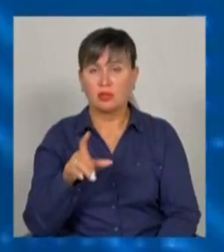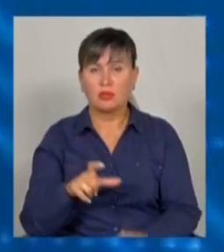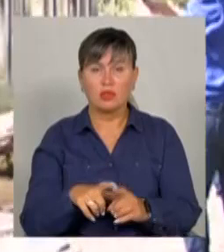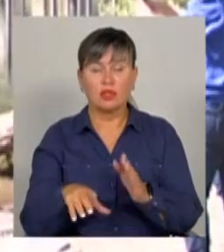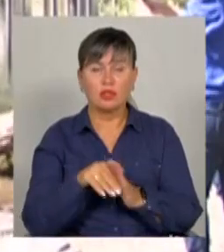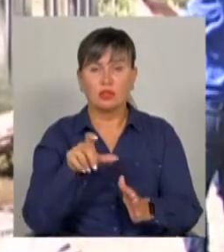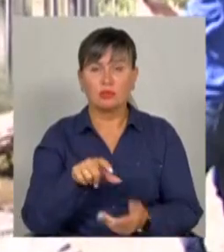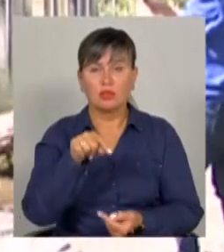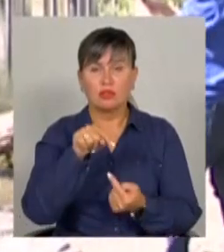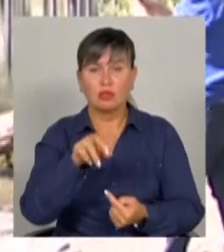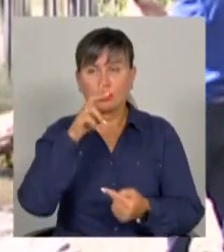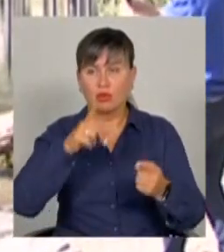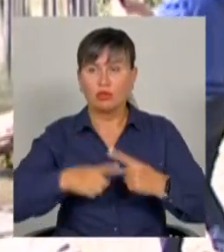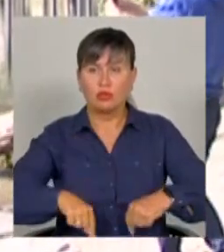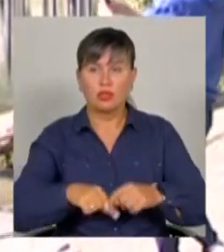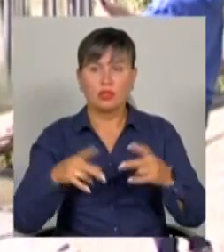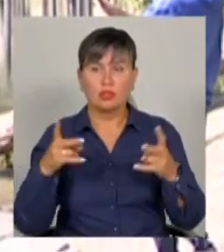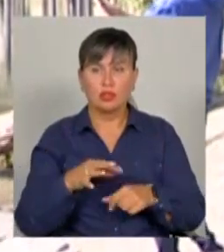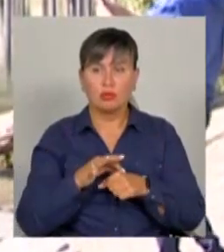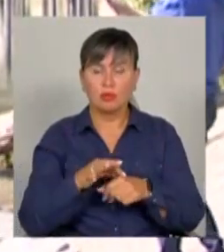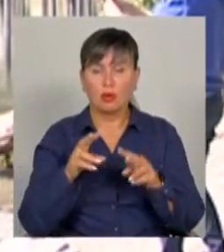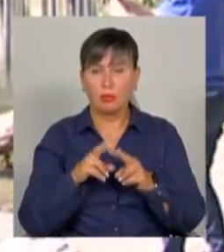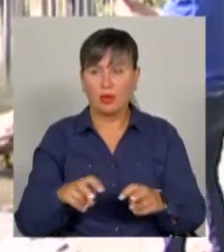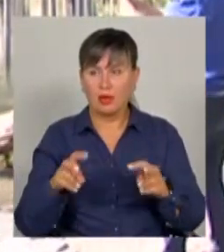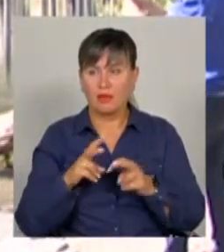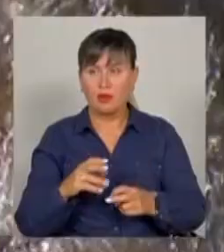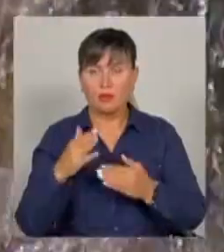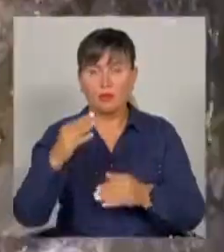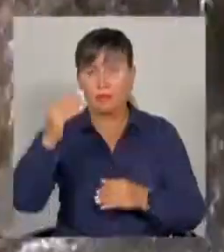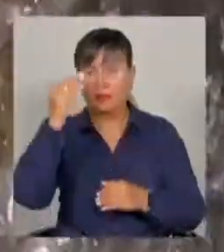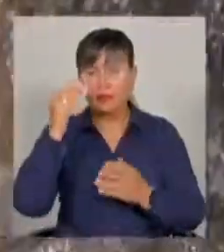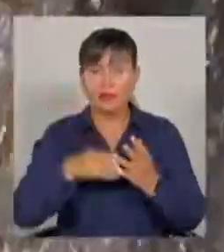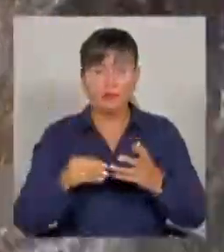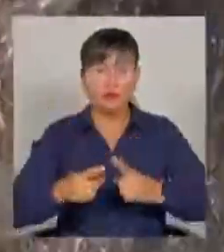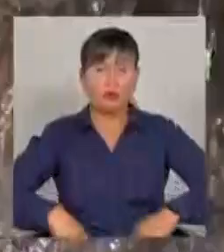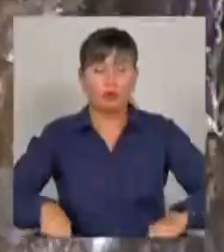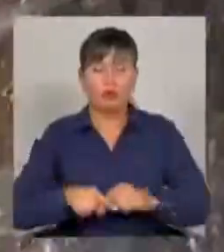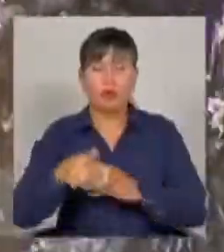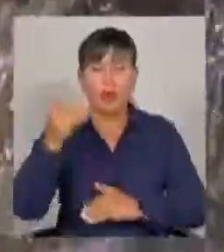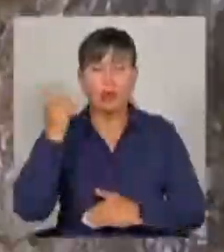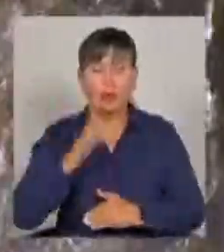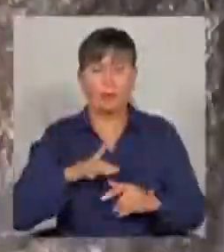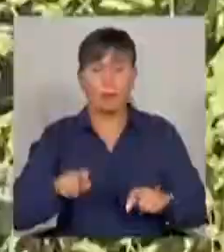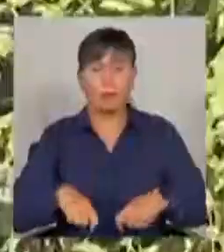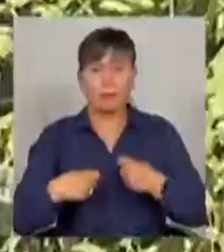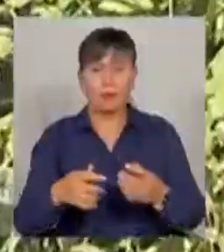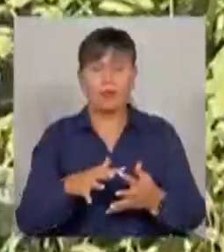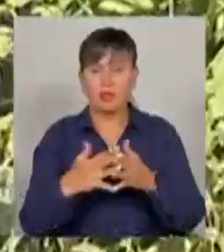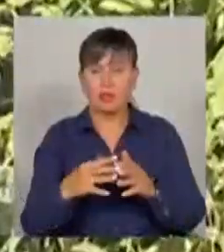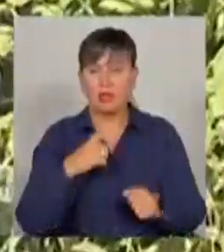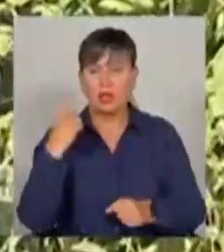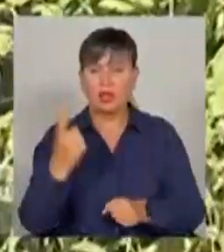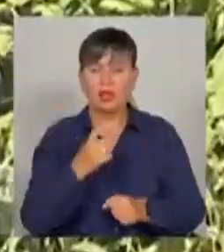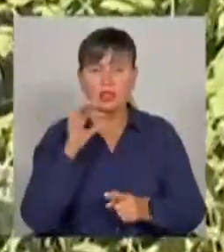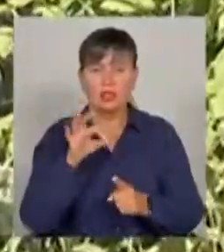депутата, соответствующим госорганам необходимо провести проверку. По его мнению, земельные участки ранее были переданы на